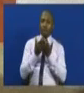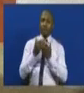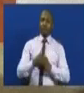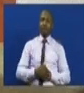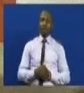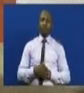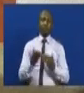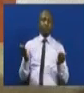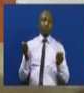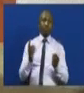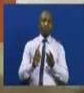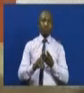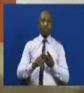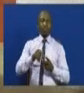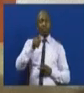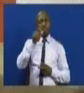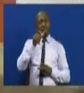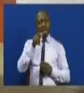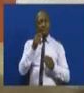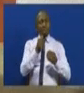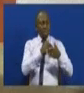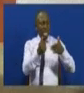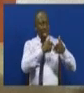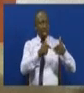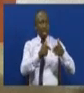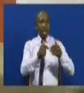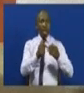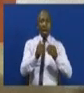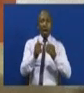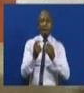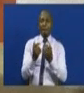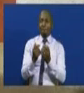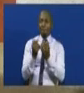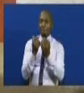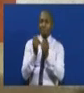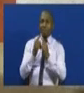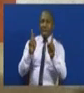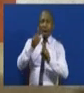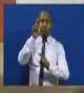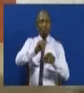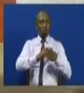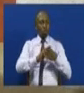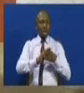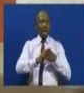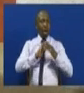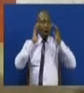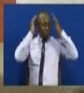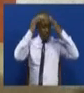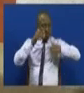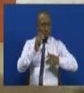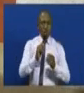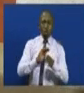Ainisha baadhi ya mimea ambayo watu wanajitumia kwa ajili ya kujifukiza. Vipi kwa mfano karafuu? Wengine wanaweka kwenye